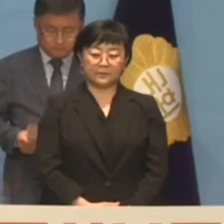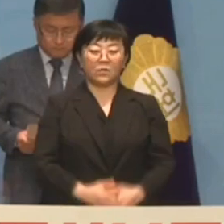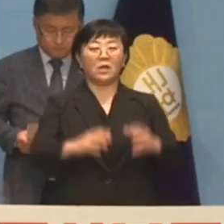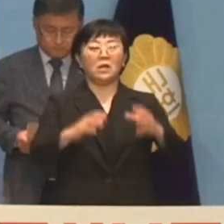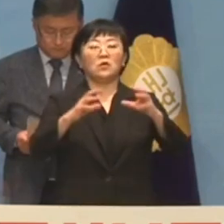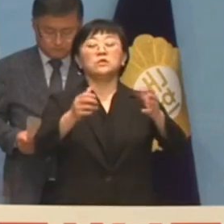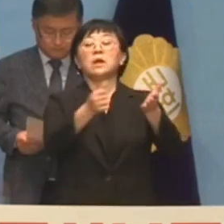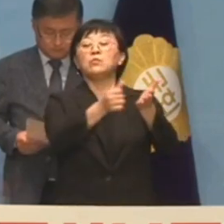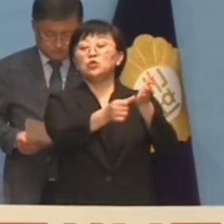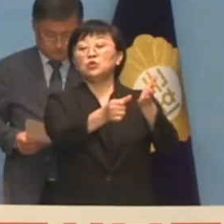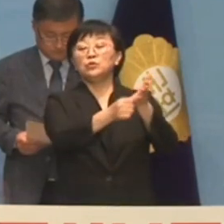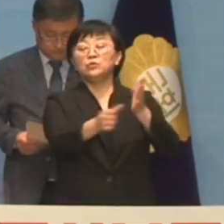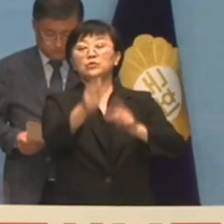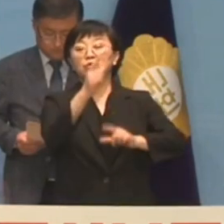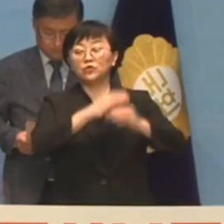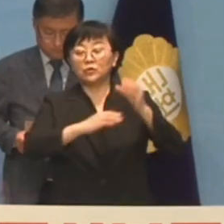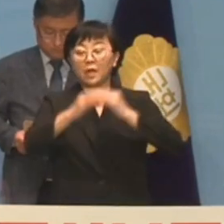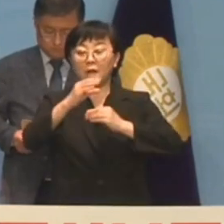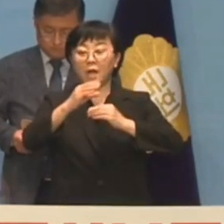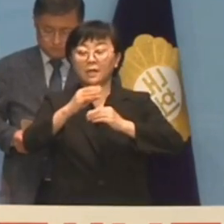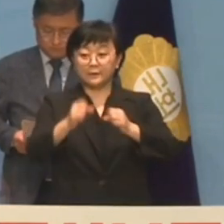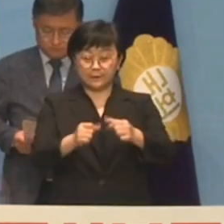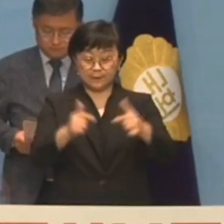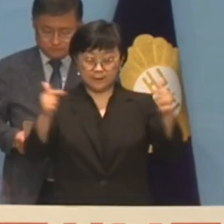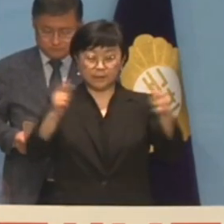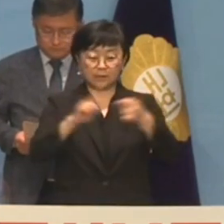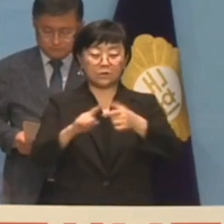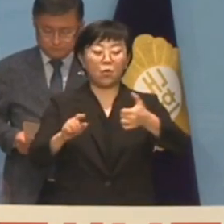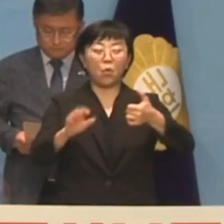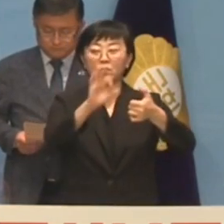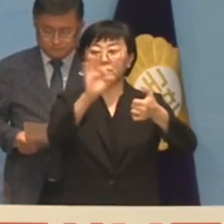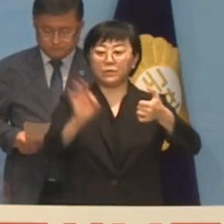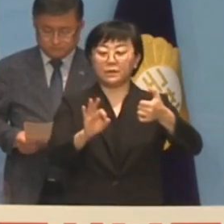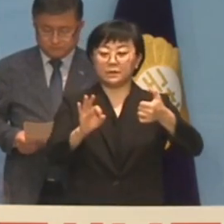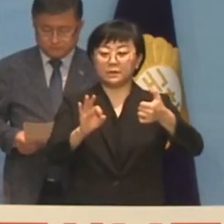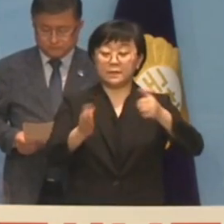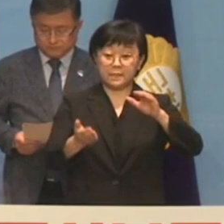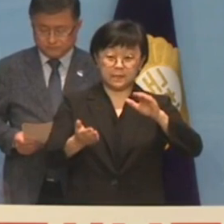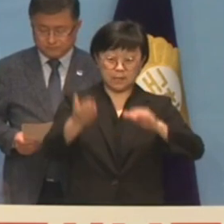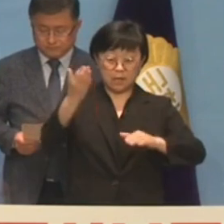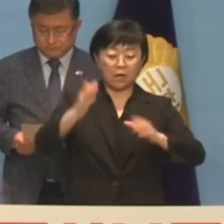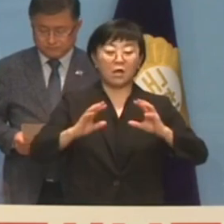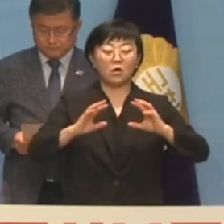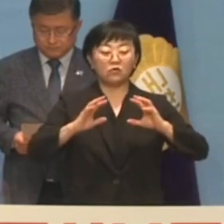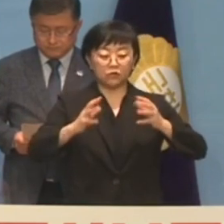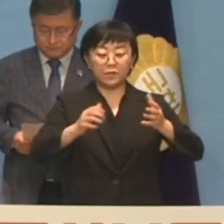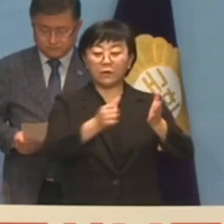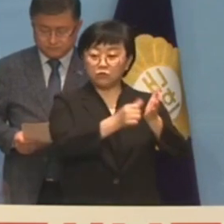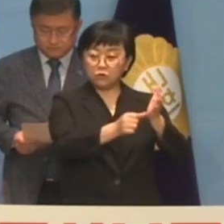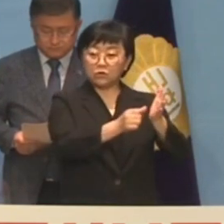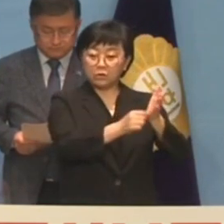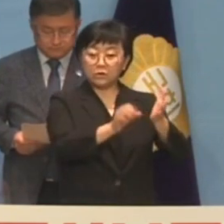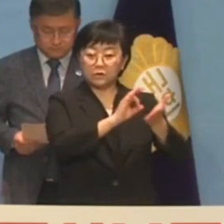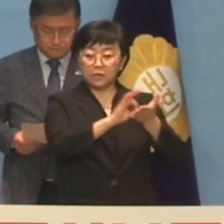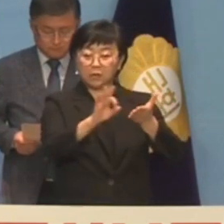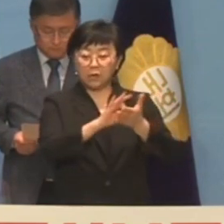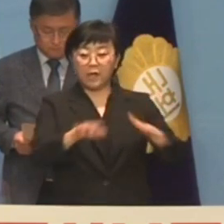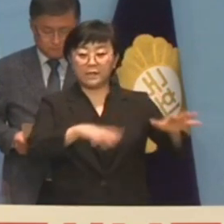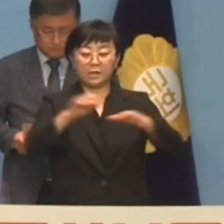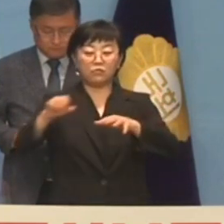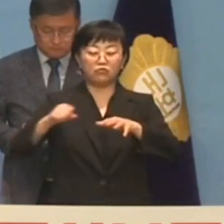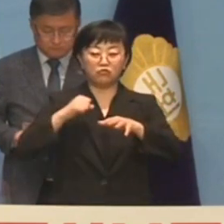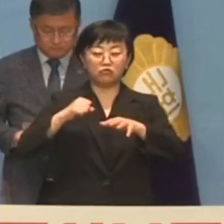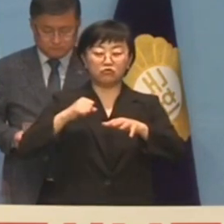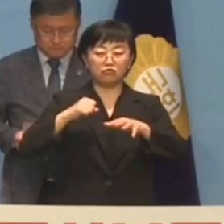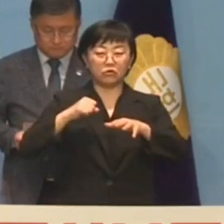국산 부품 추가 가중치는 부품의 50% 이상을 국산으로 사용한 해상풍력